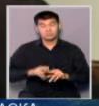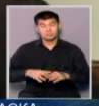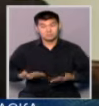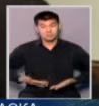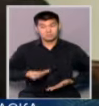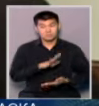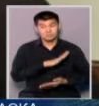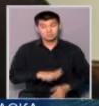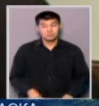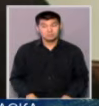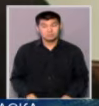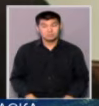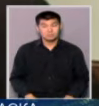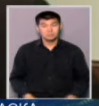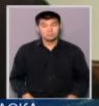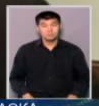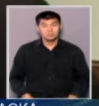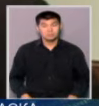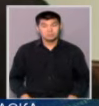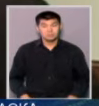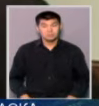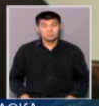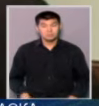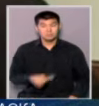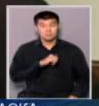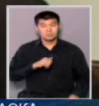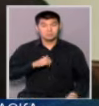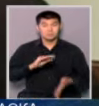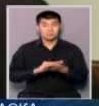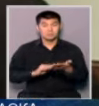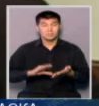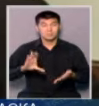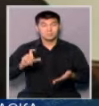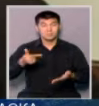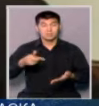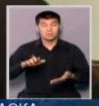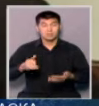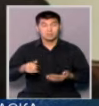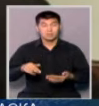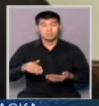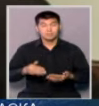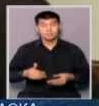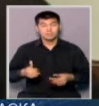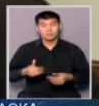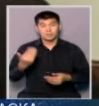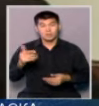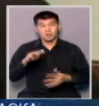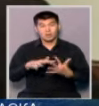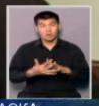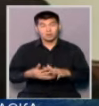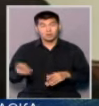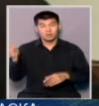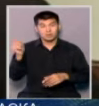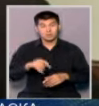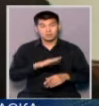өзім. Содан мына жергілікті өзіміздің ақынымыз Сағынтай Бейсенғалиев құрдасым. Сол кісі біздің ауылға көшіп